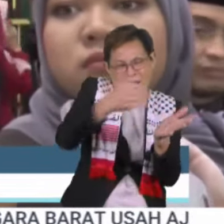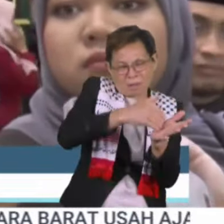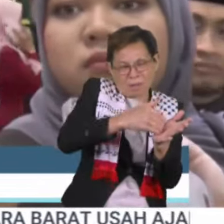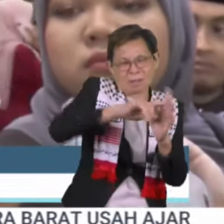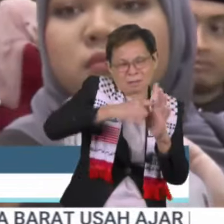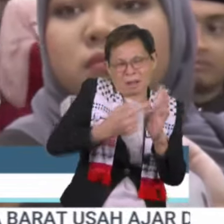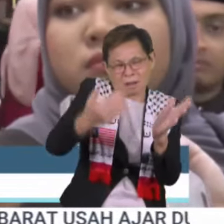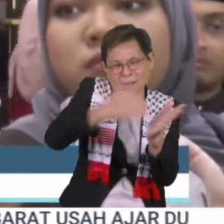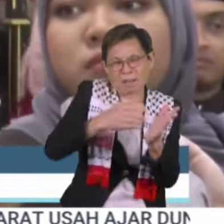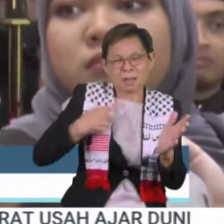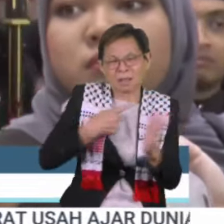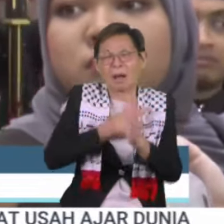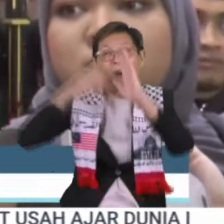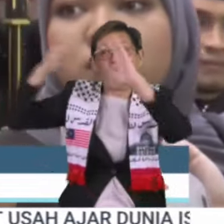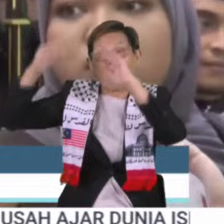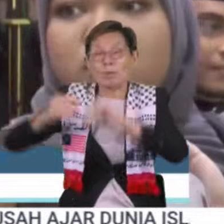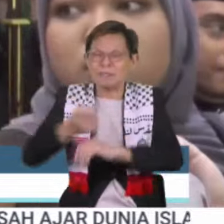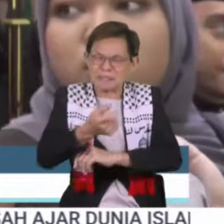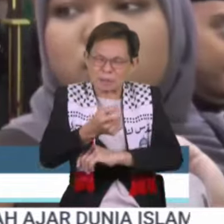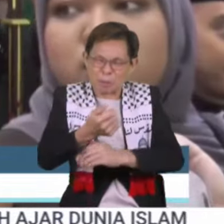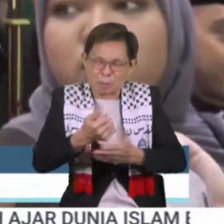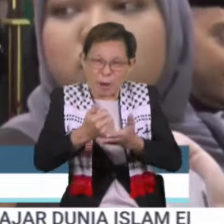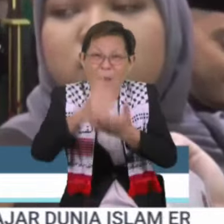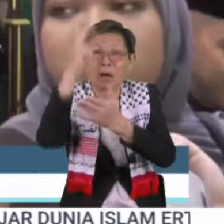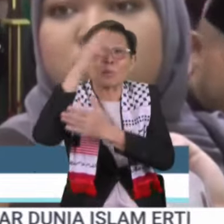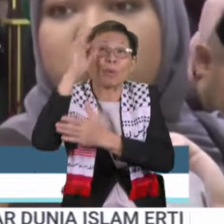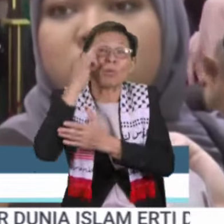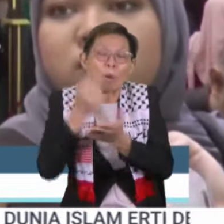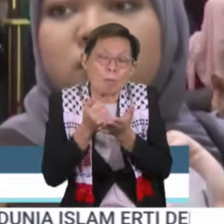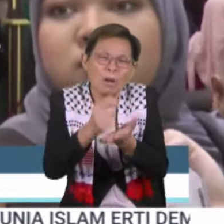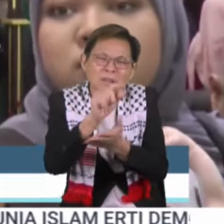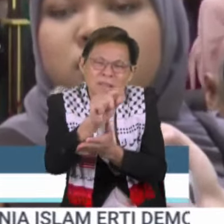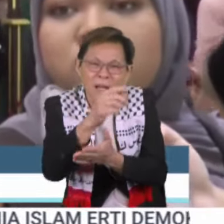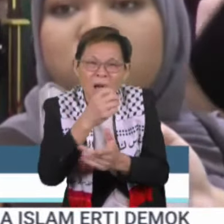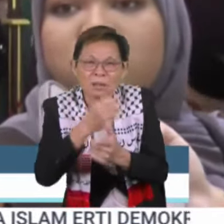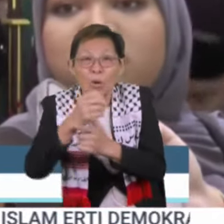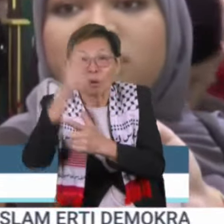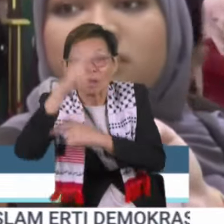kita harap mungkin akan ada sedikit bantuan daripada kerajaan persekutuan